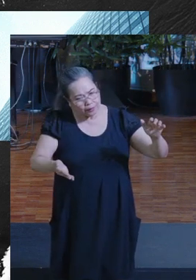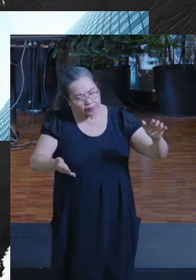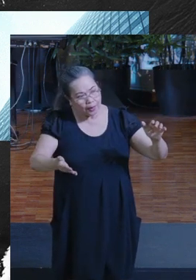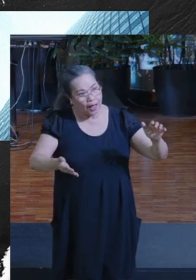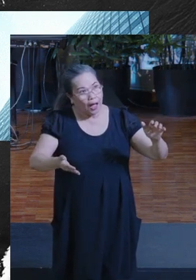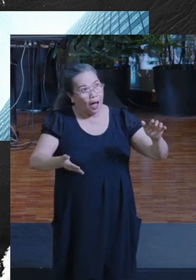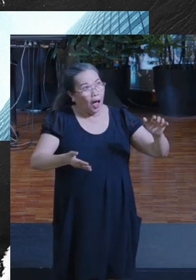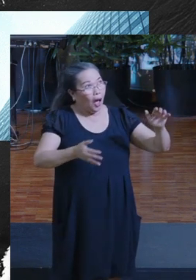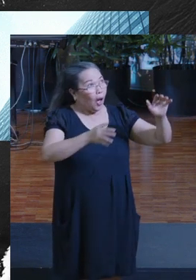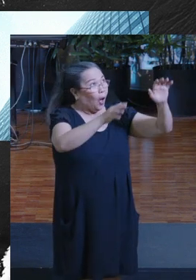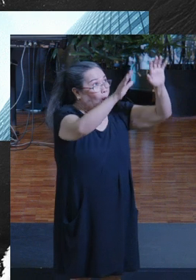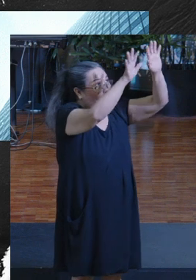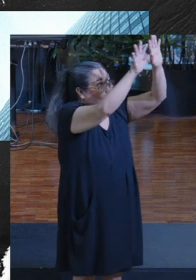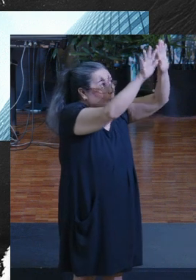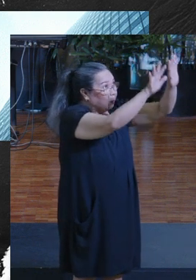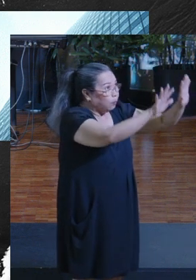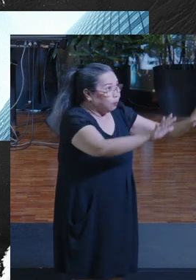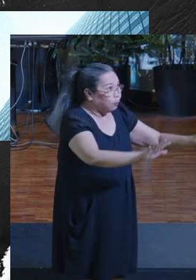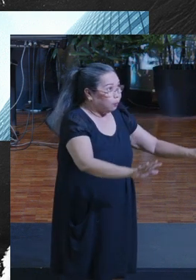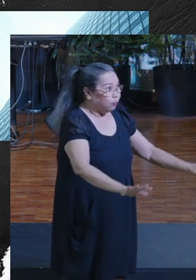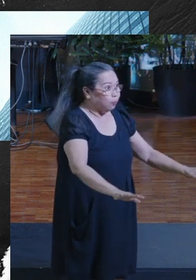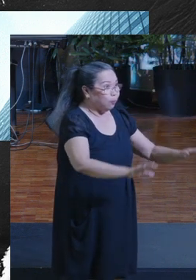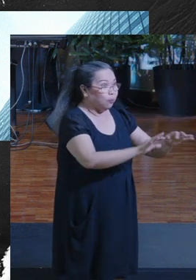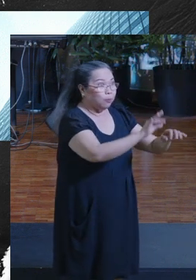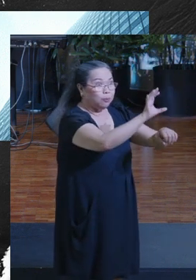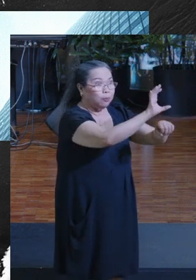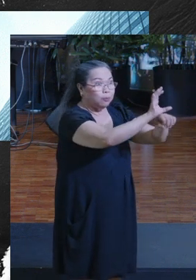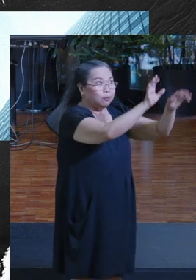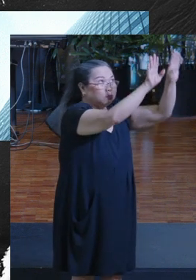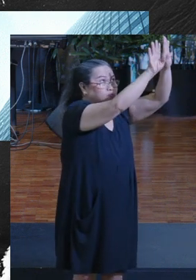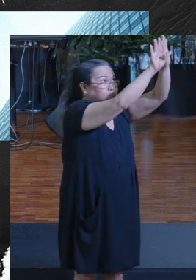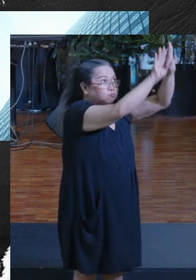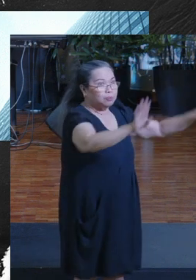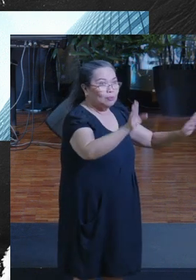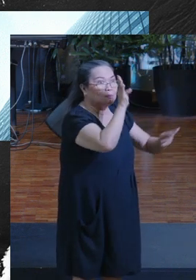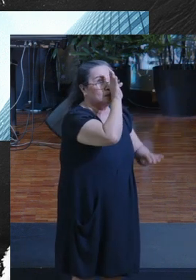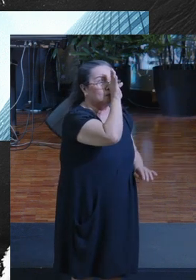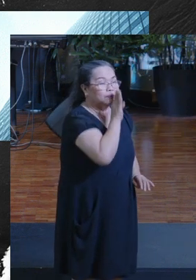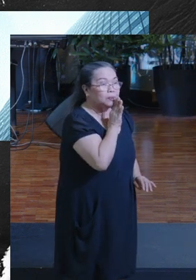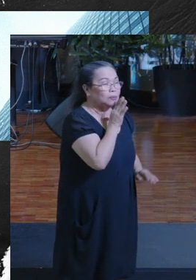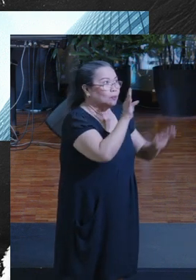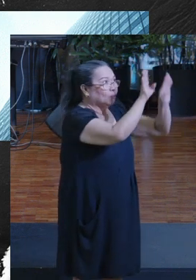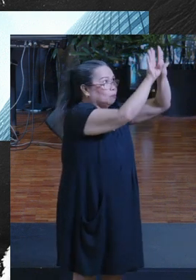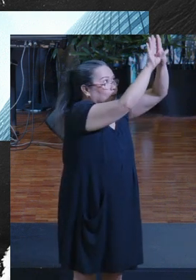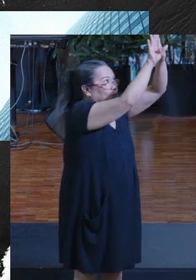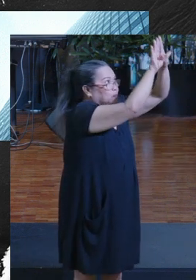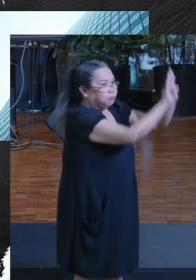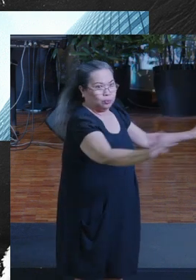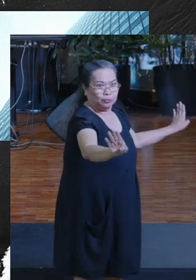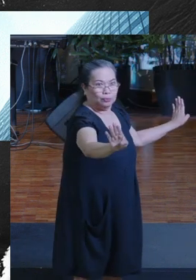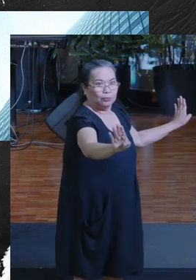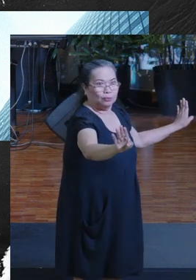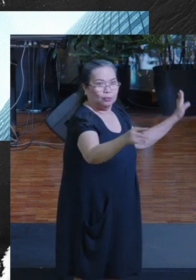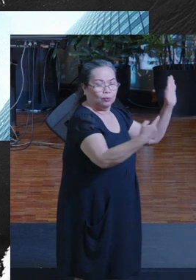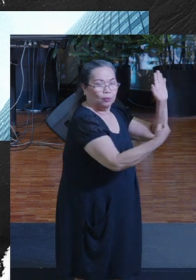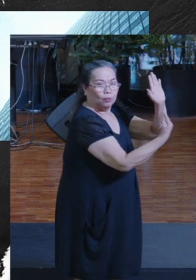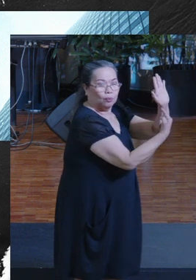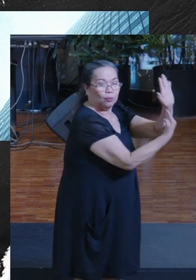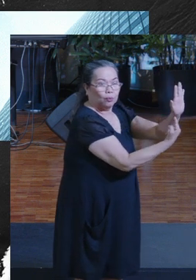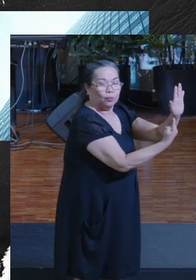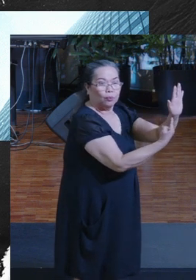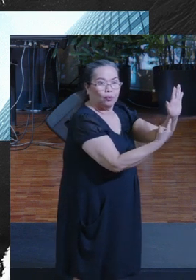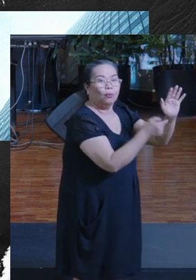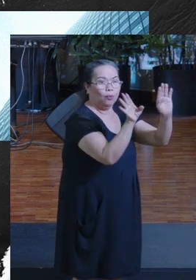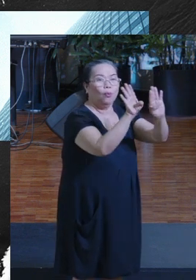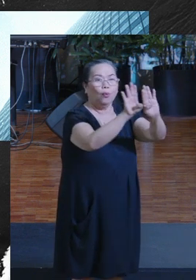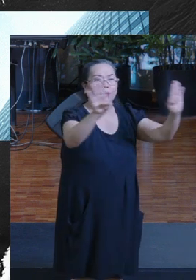ang kurtina ng Holy of Holies at nabuksan ang Holy of Holies. Isang tanda, nabukas na ang